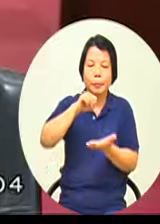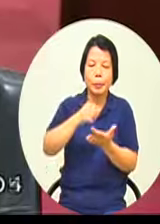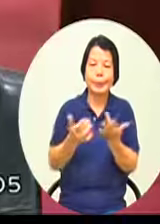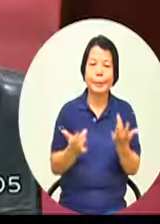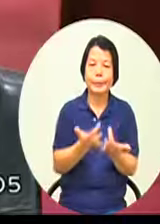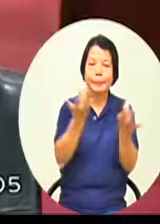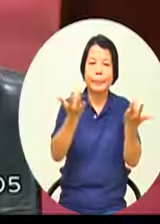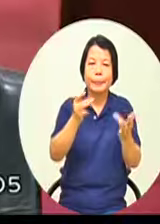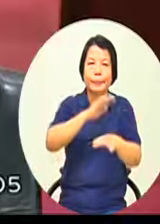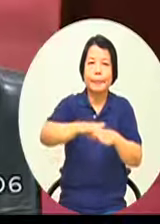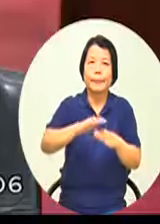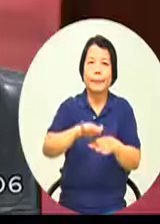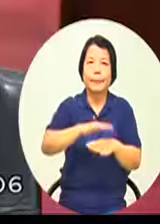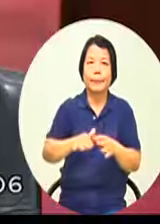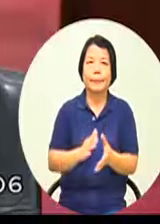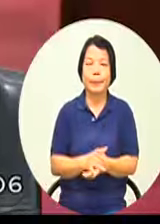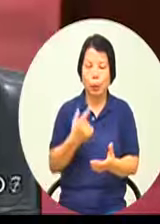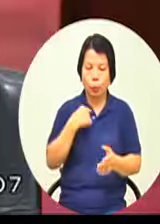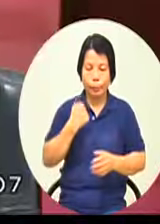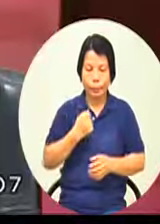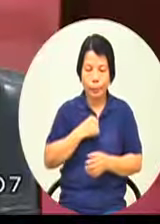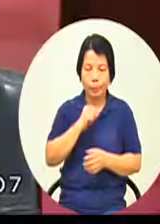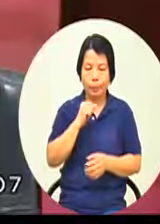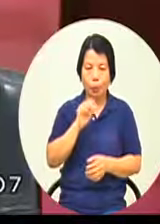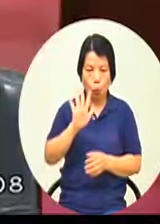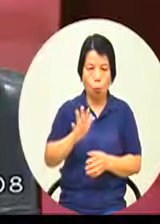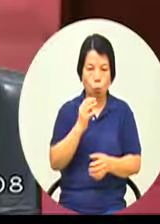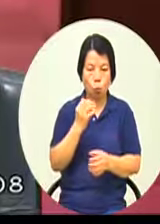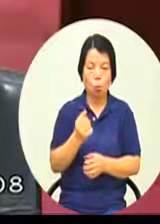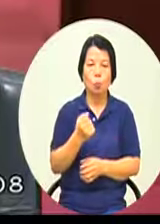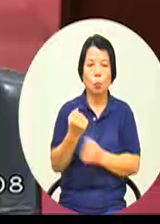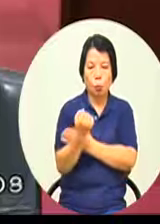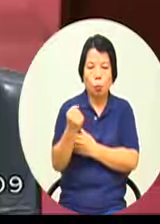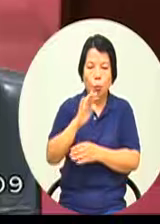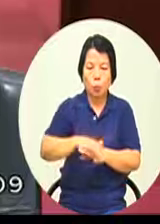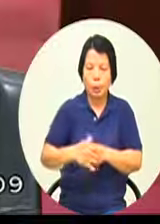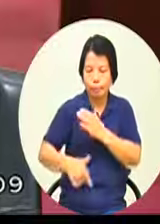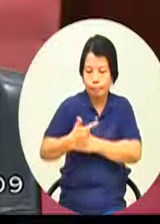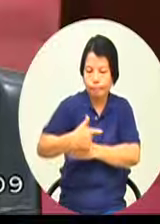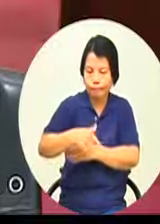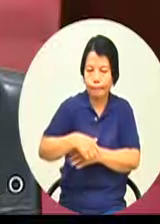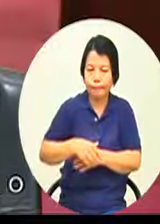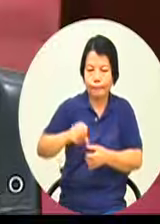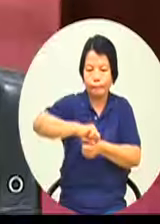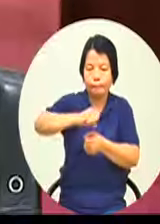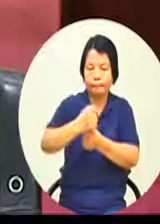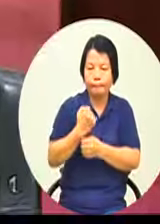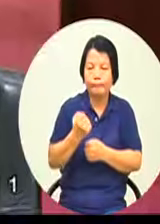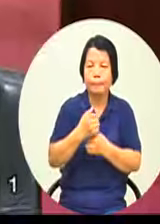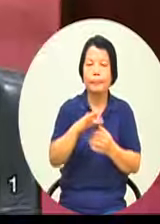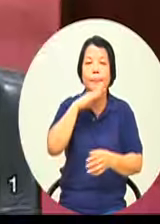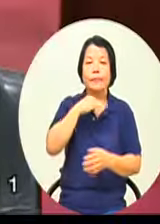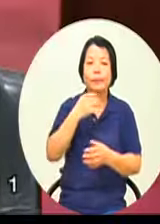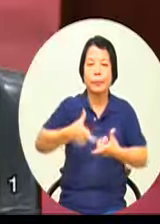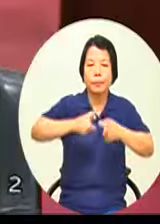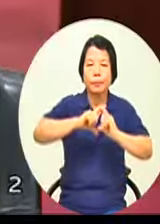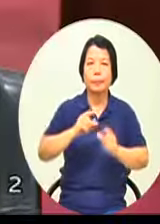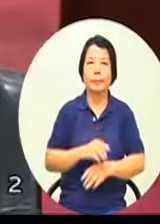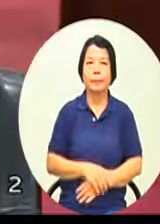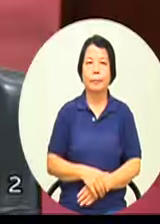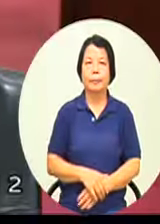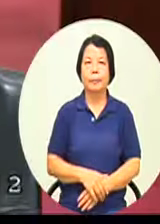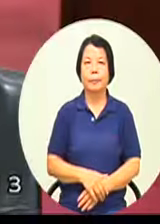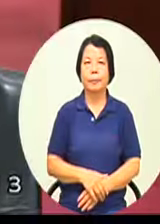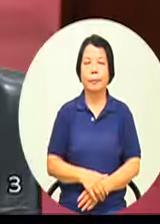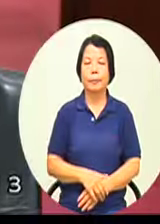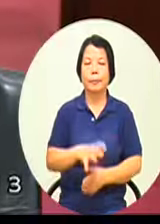这方面的点点哦，我听有在做啦，但是再继续加强一下吼、哦。啊，这个等一下再一起回答。这个